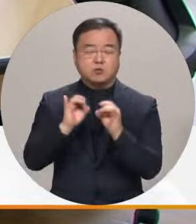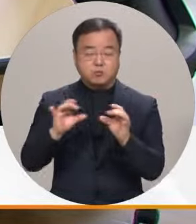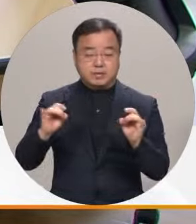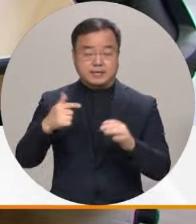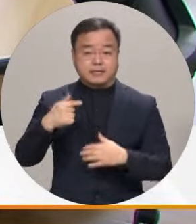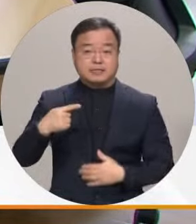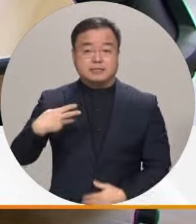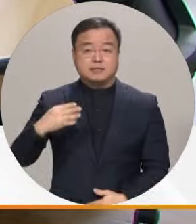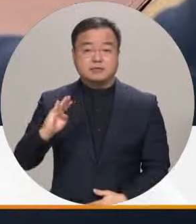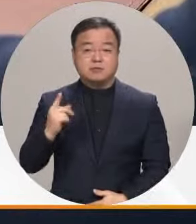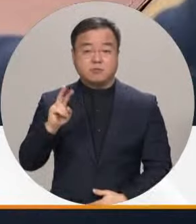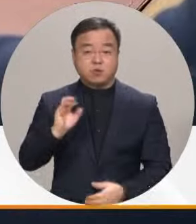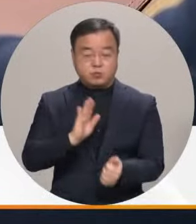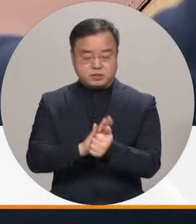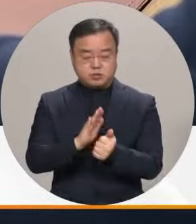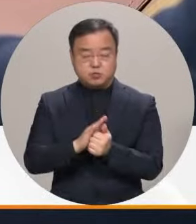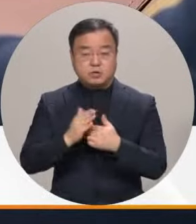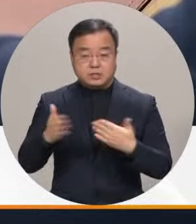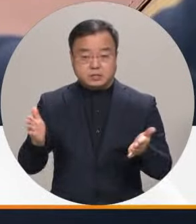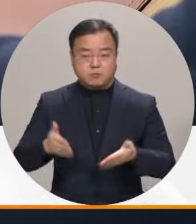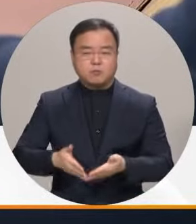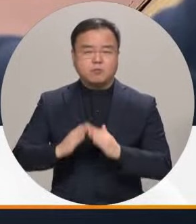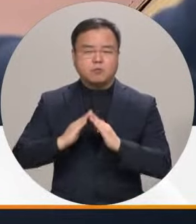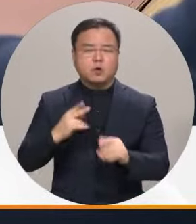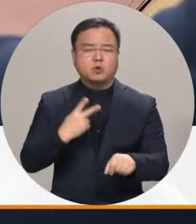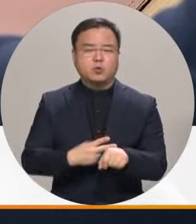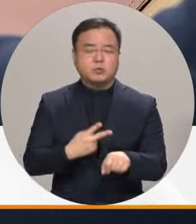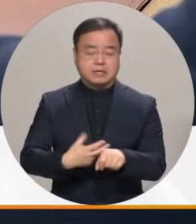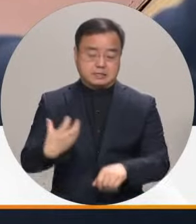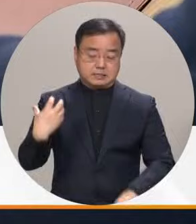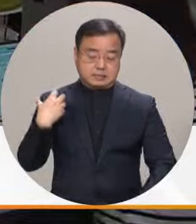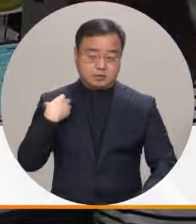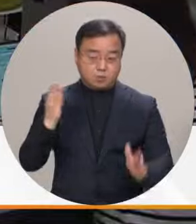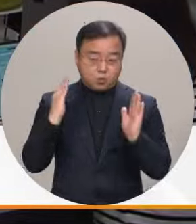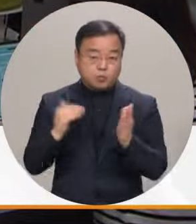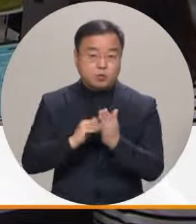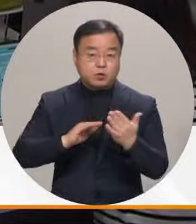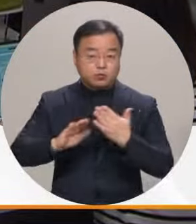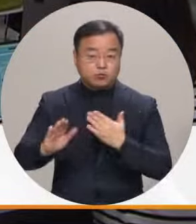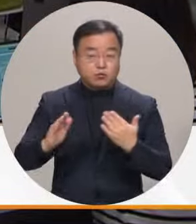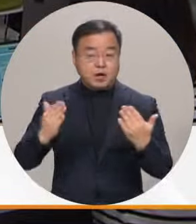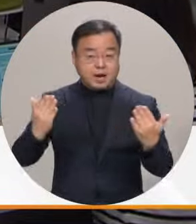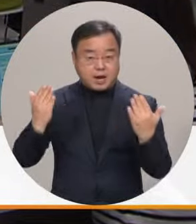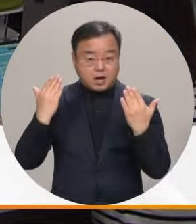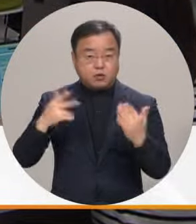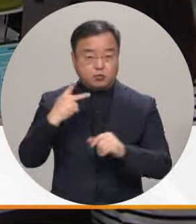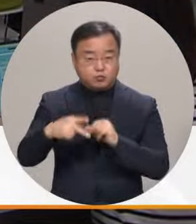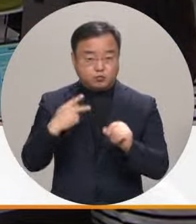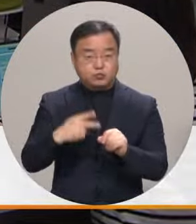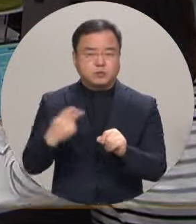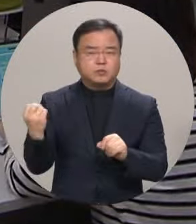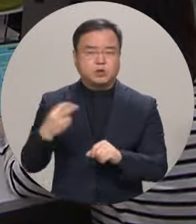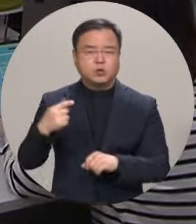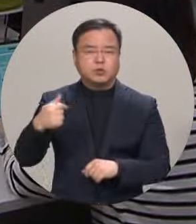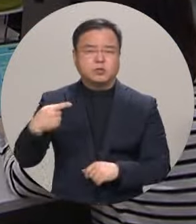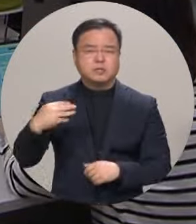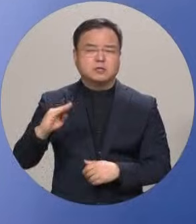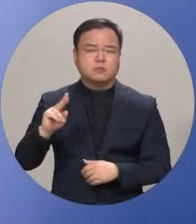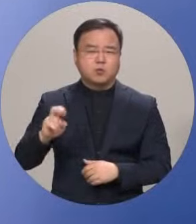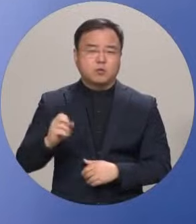지원실을 만들고 기존에 교사가 맡았던 방과후와 돌봄 업무을 실무 직원이 전담하도록 하겠다는